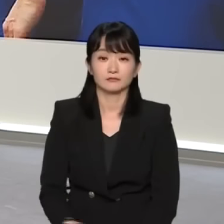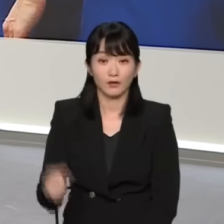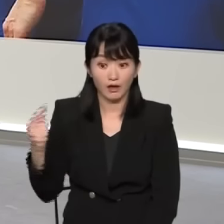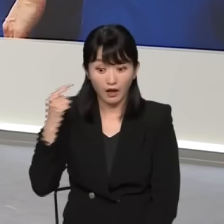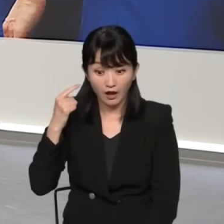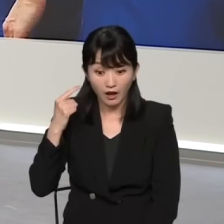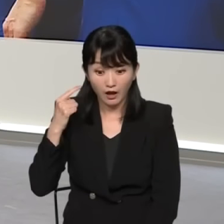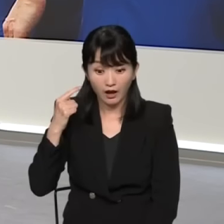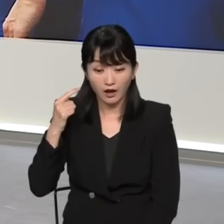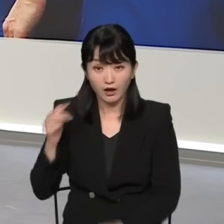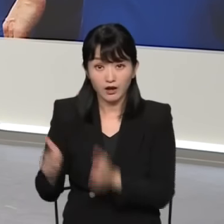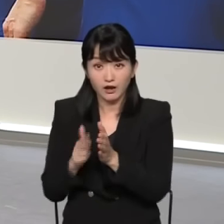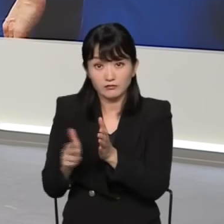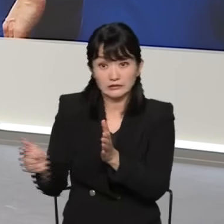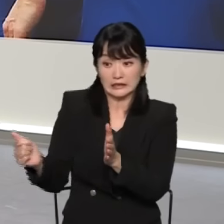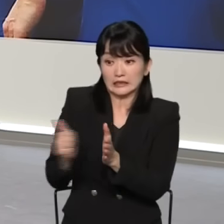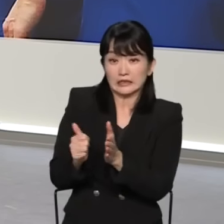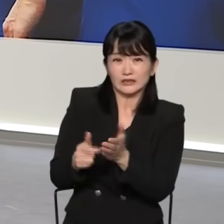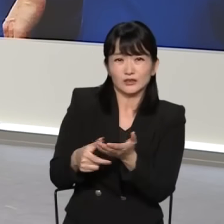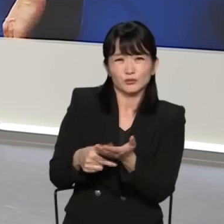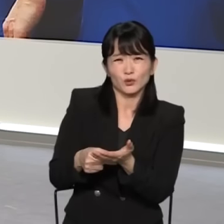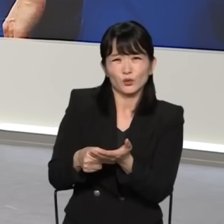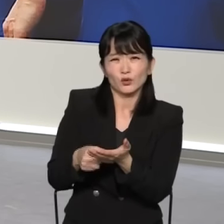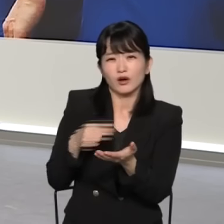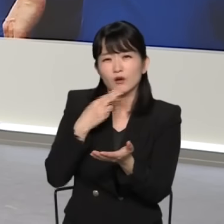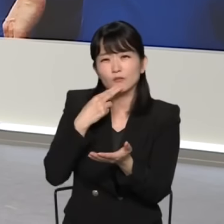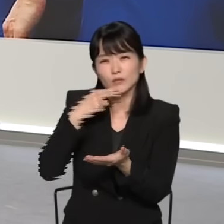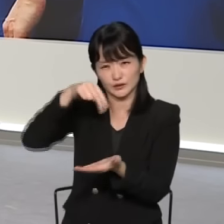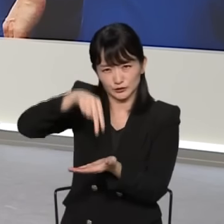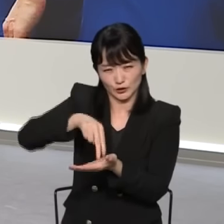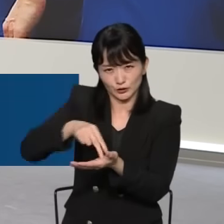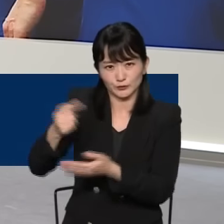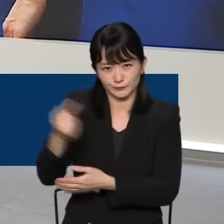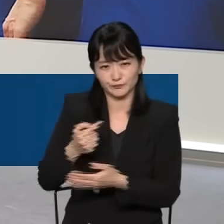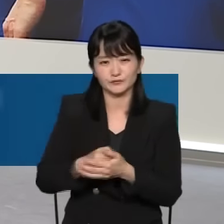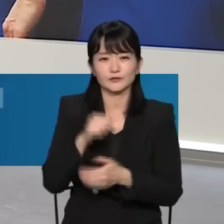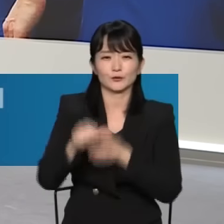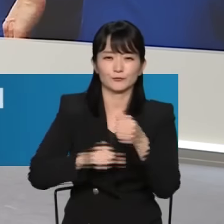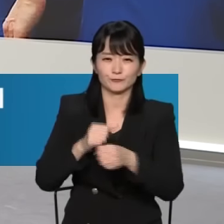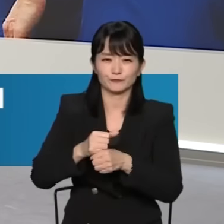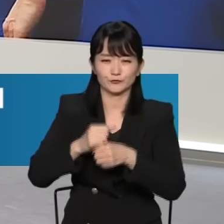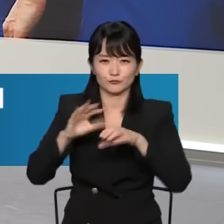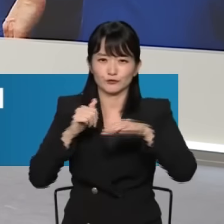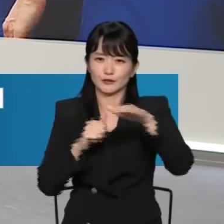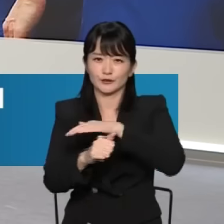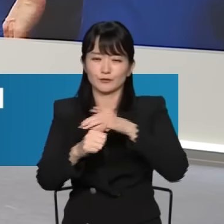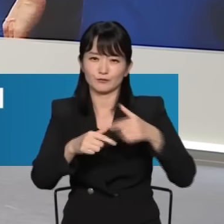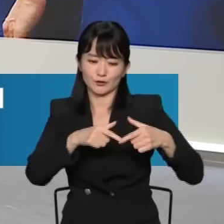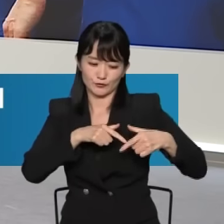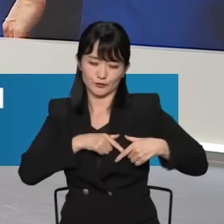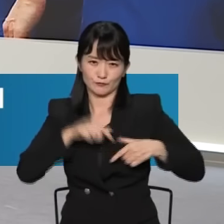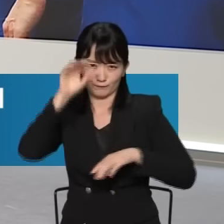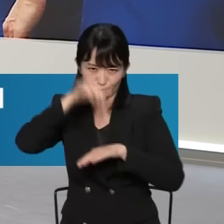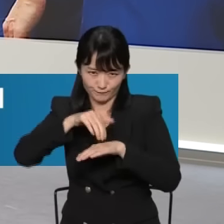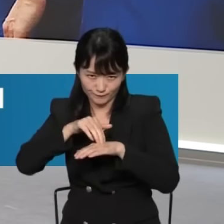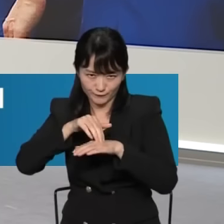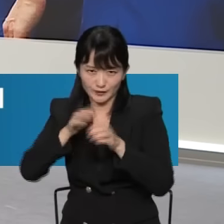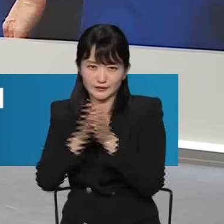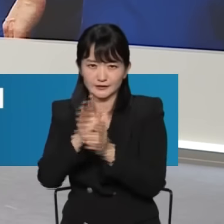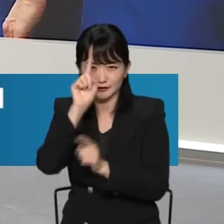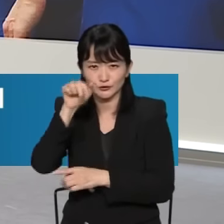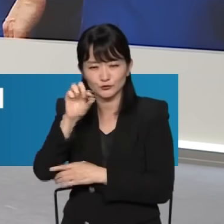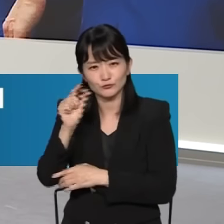소식 듣고 출발하려는데 표가 없어서 입석으로 왔다. 5년 만에 태극마크를 달고 훈련을 시작한 이승우의